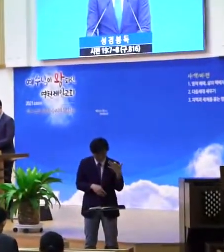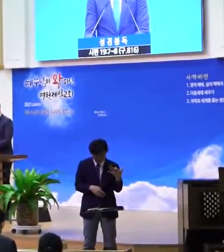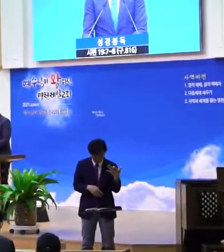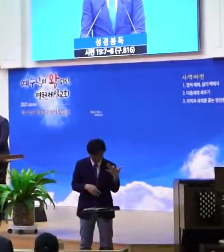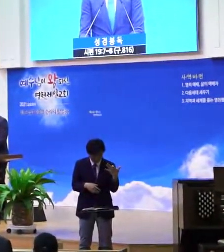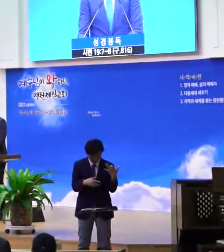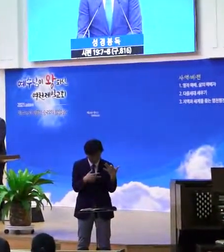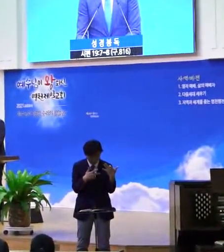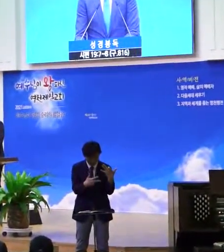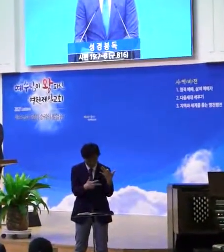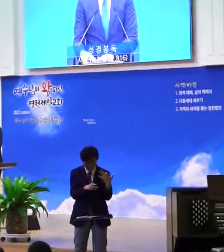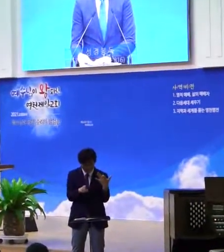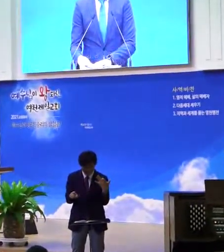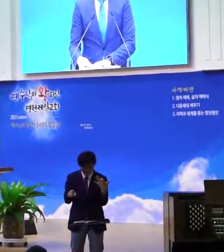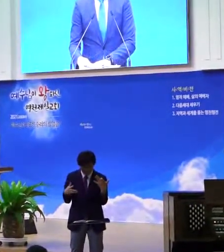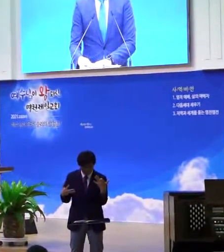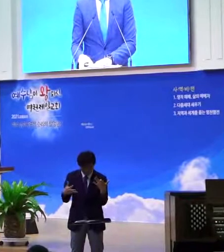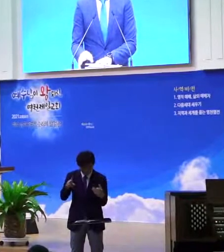말씀입니다.